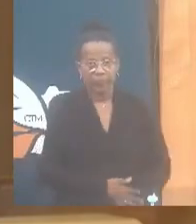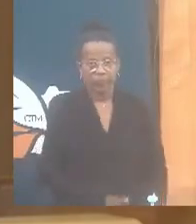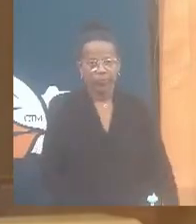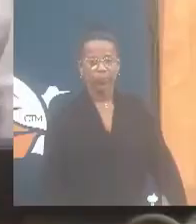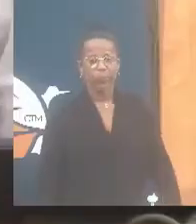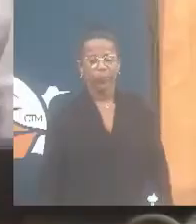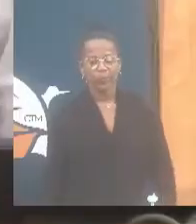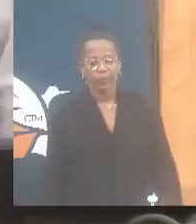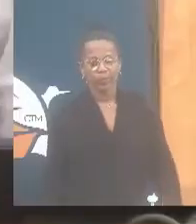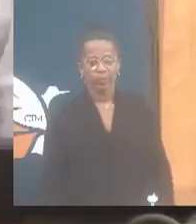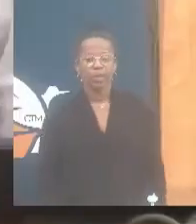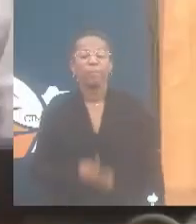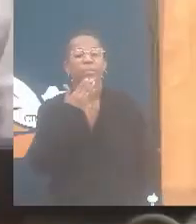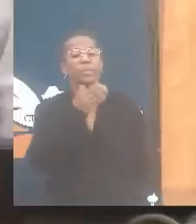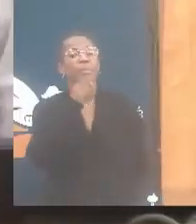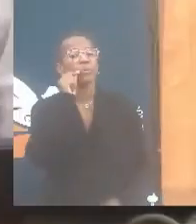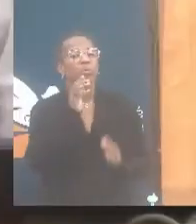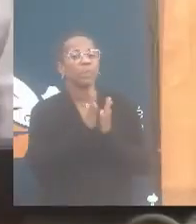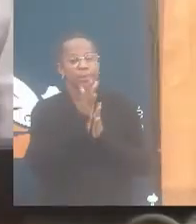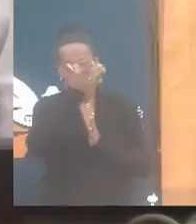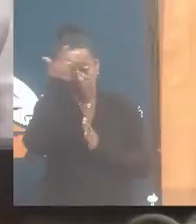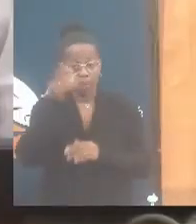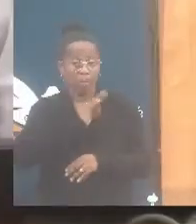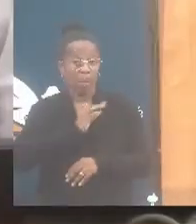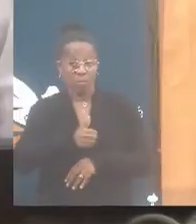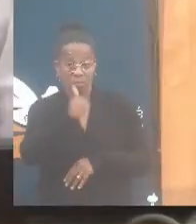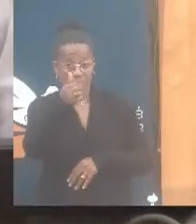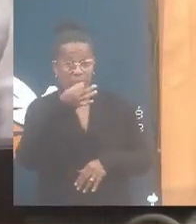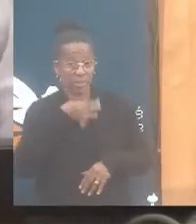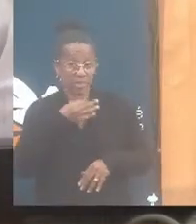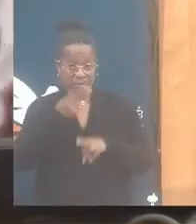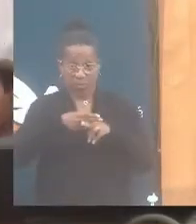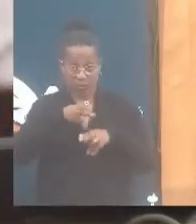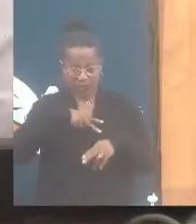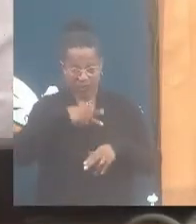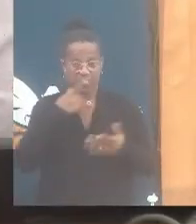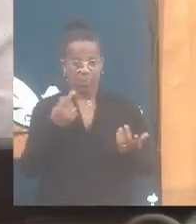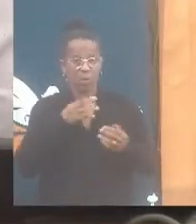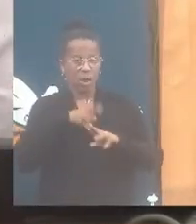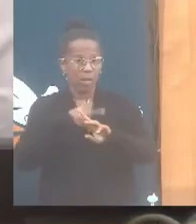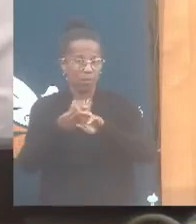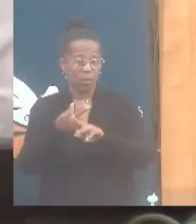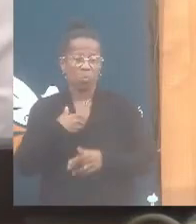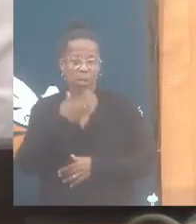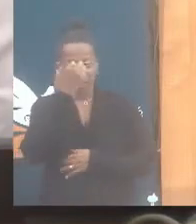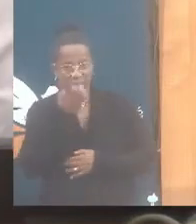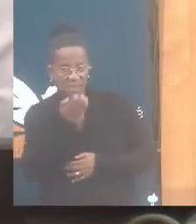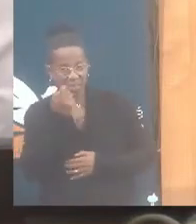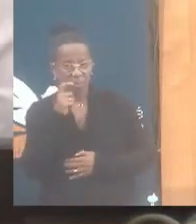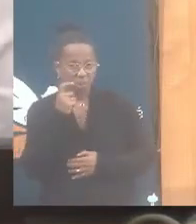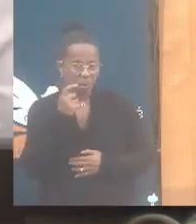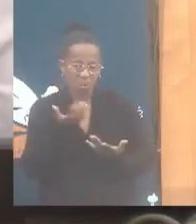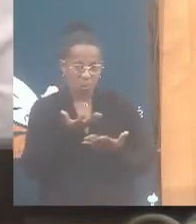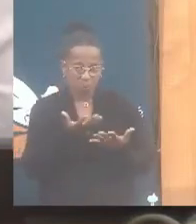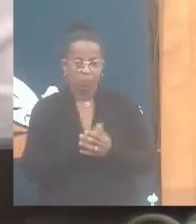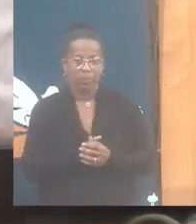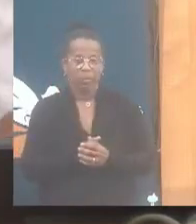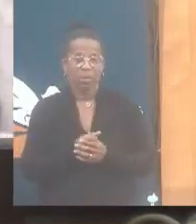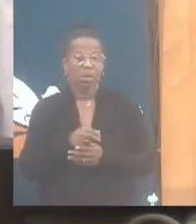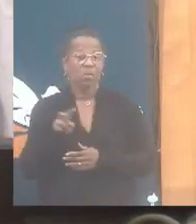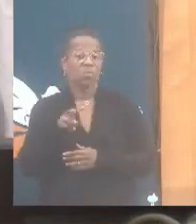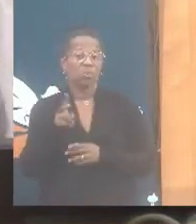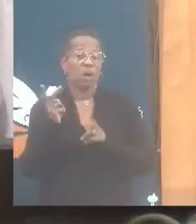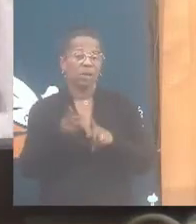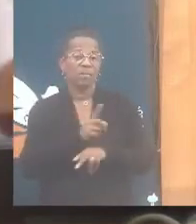Merci, M. Marissette, puisque vous m'avez cité. Je vais vous répondre. Je suis triste de constater que vous n'arrivez pas